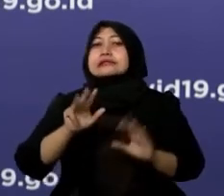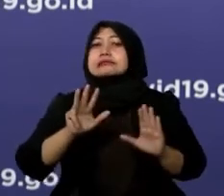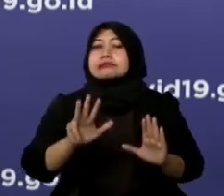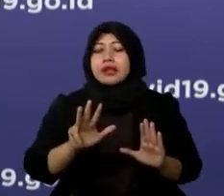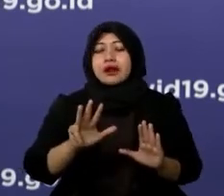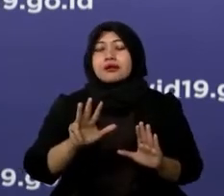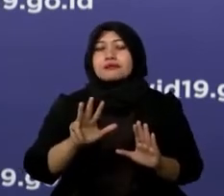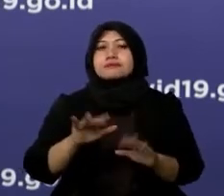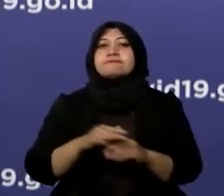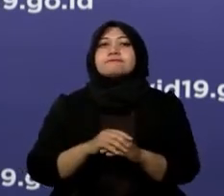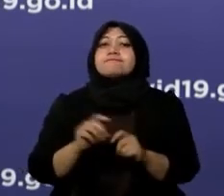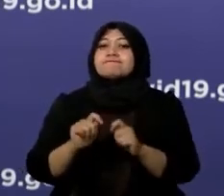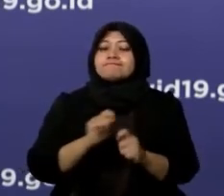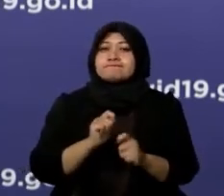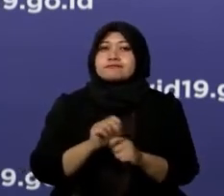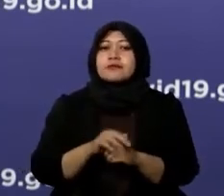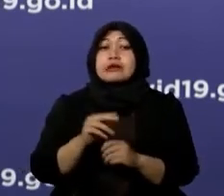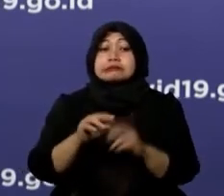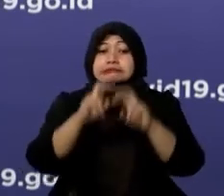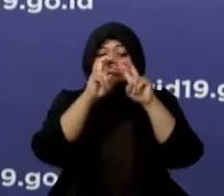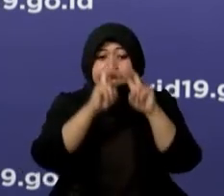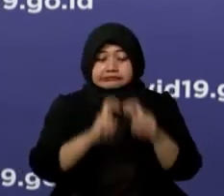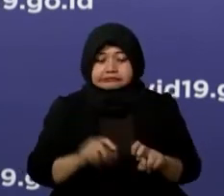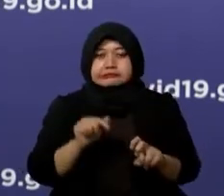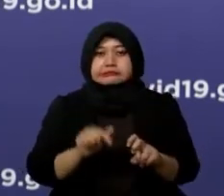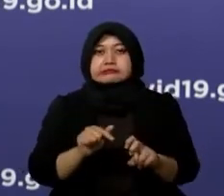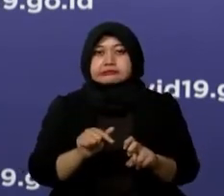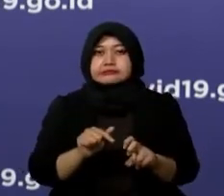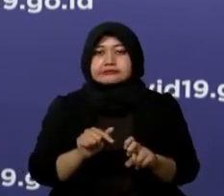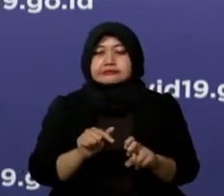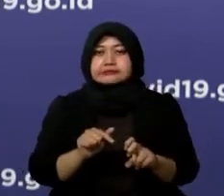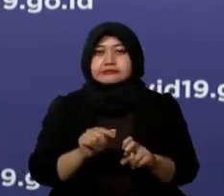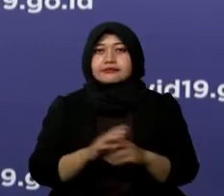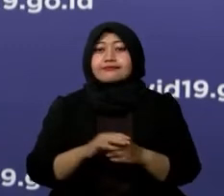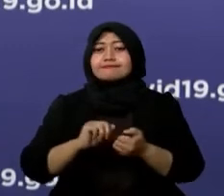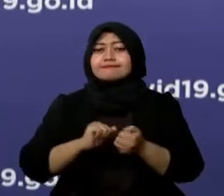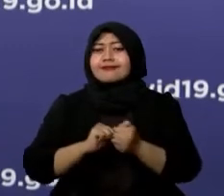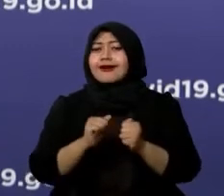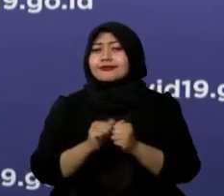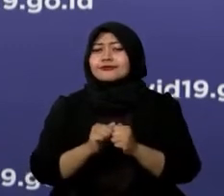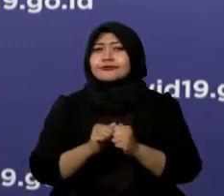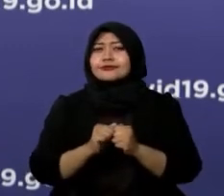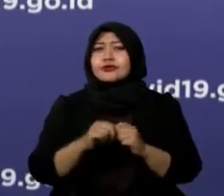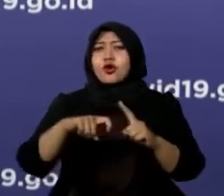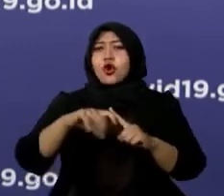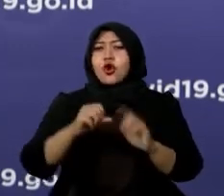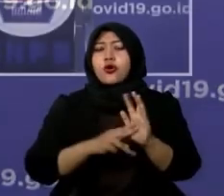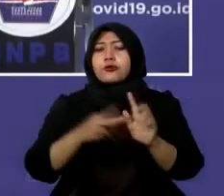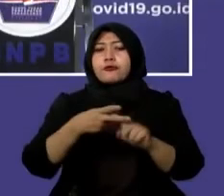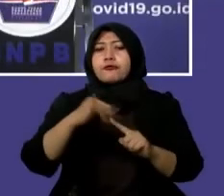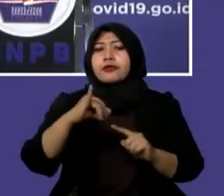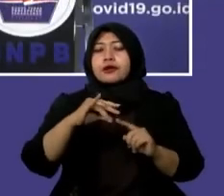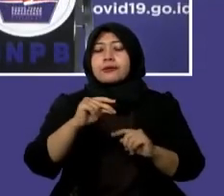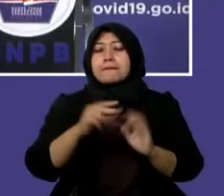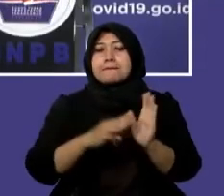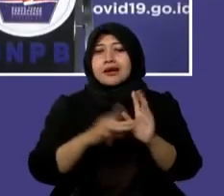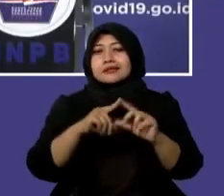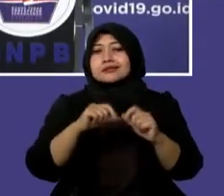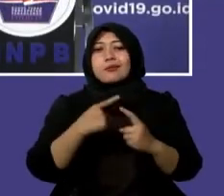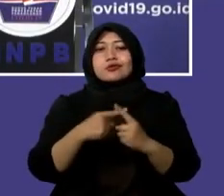1.122.339 spesimen. Dari pemeriksaan ini kita dapatkan kasus konfirmasi positif